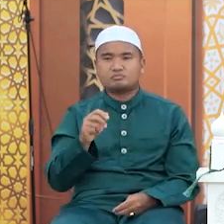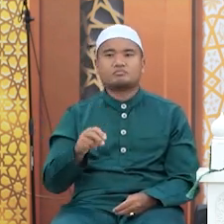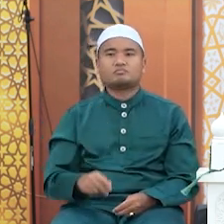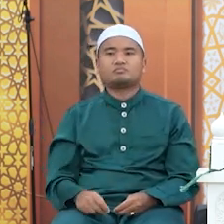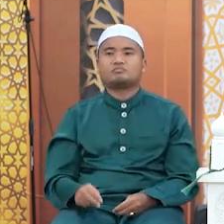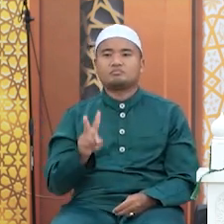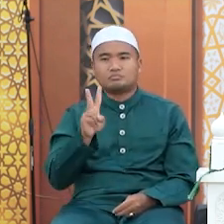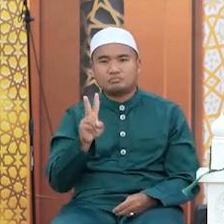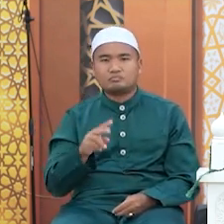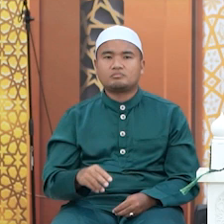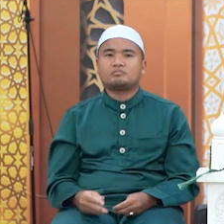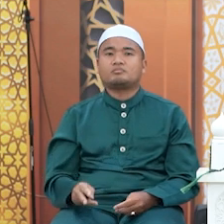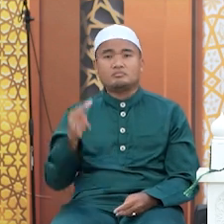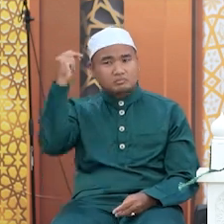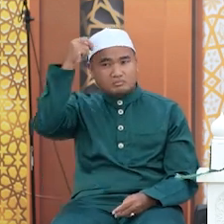boleh.